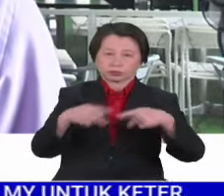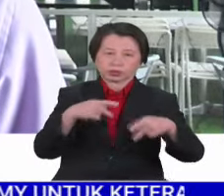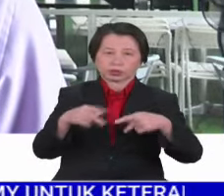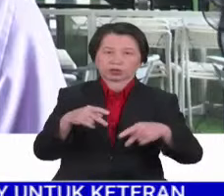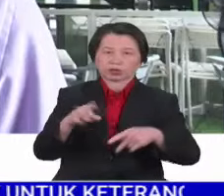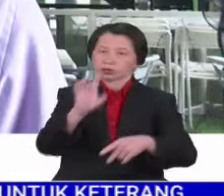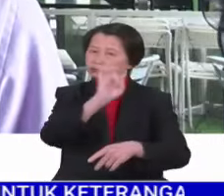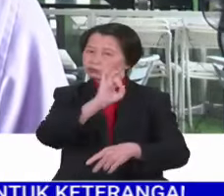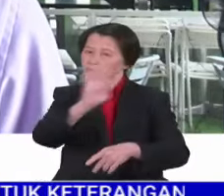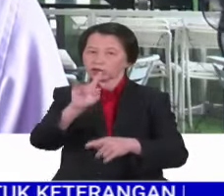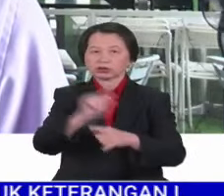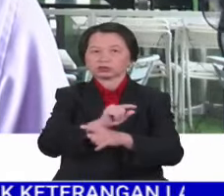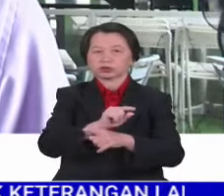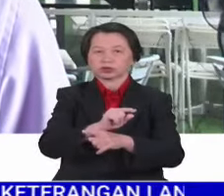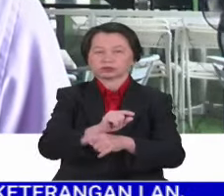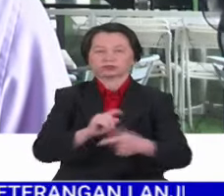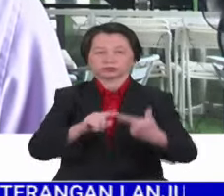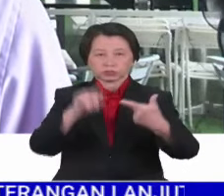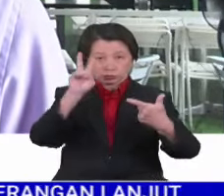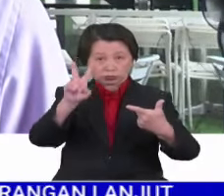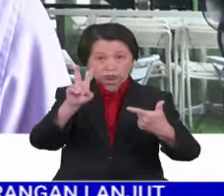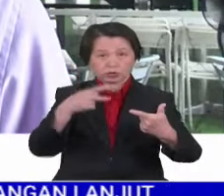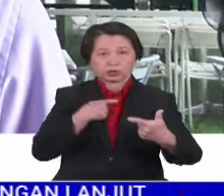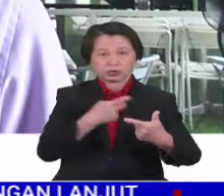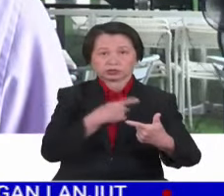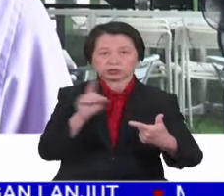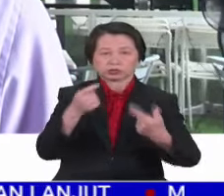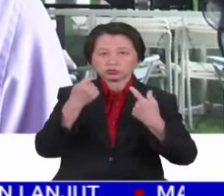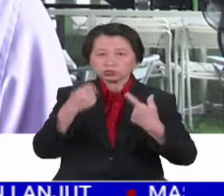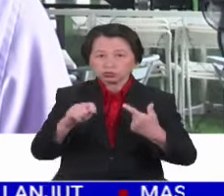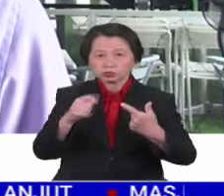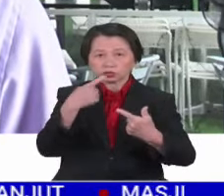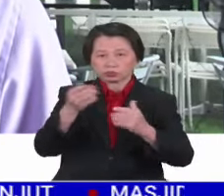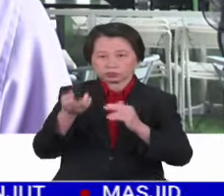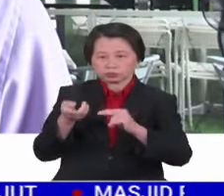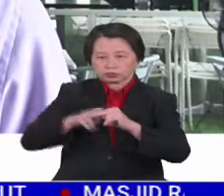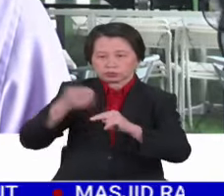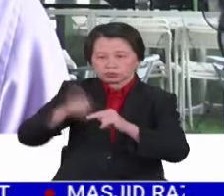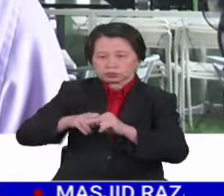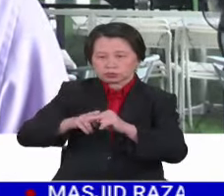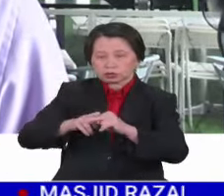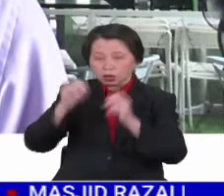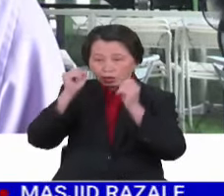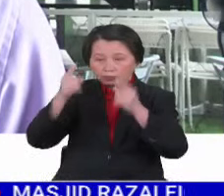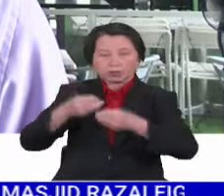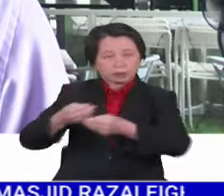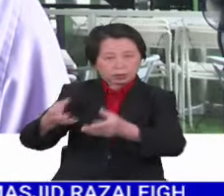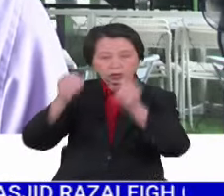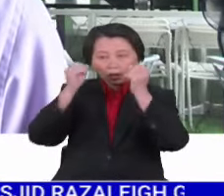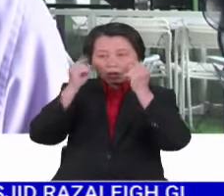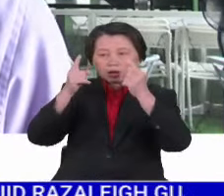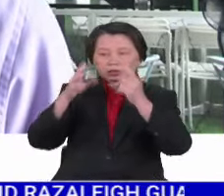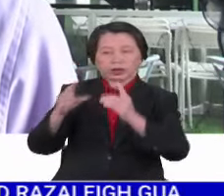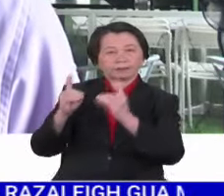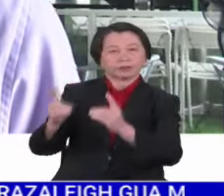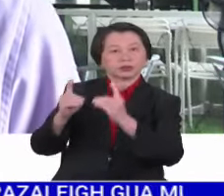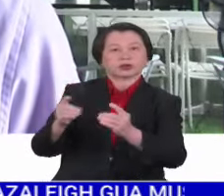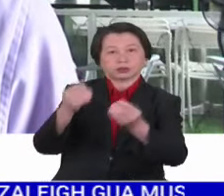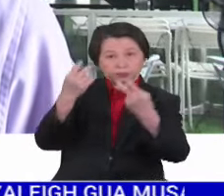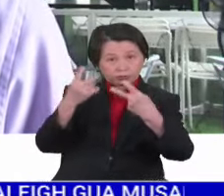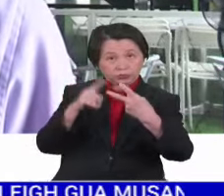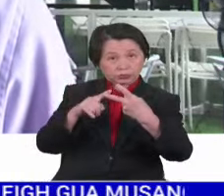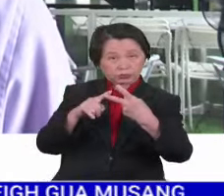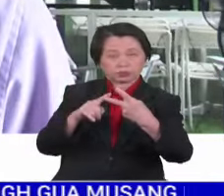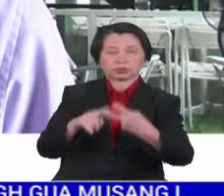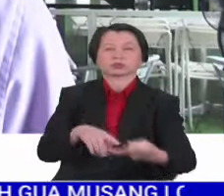plastik sekali guna ini. Dan yang kedua, kita cuba untuk meningkatkan lagi kesedaran dan juga pendidikan